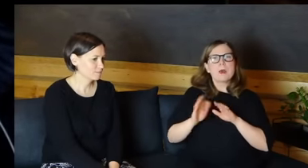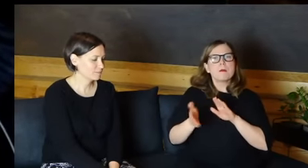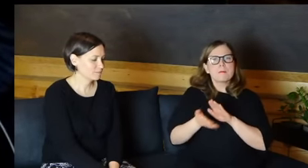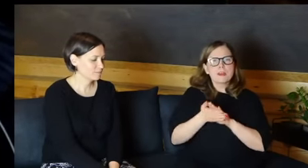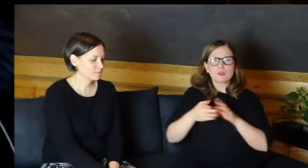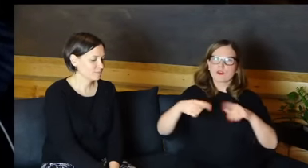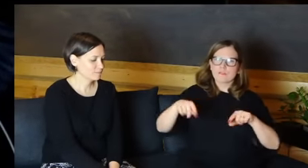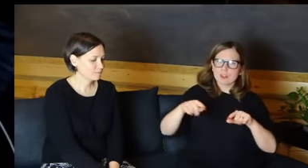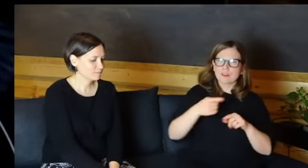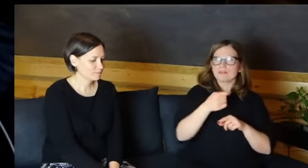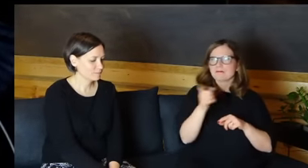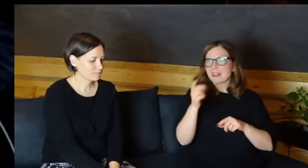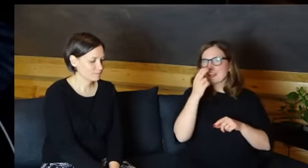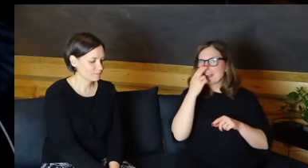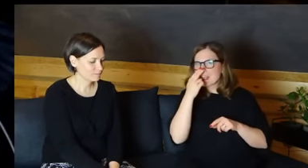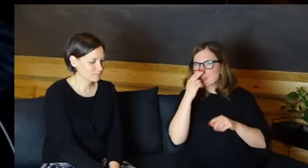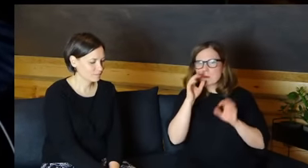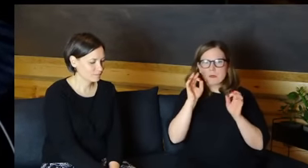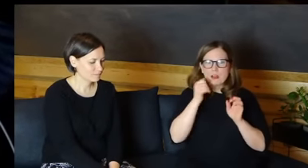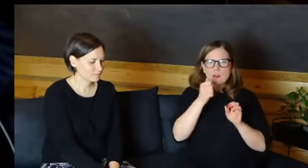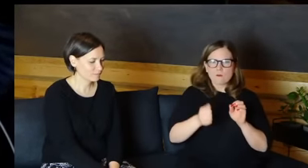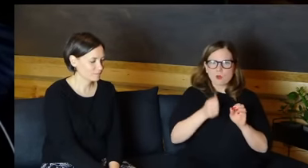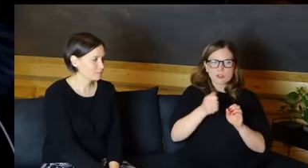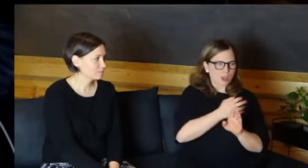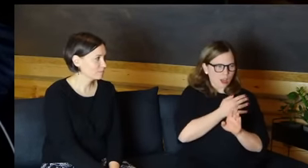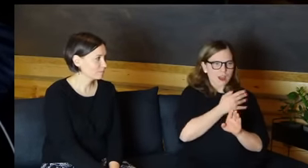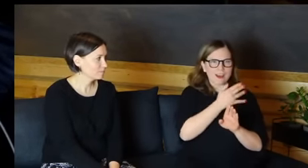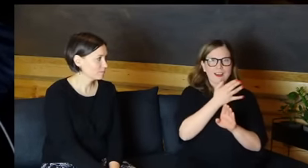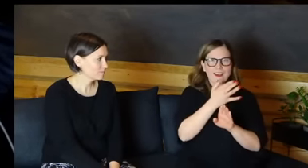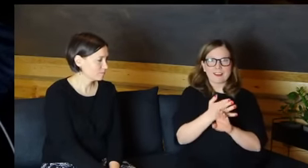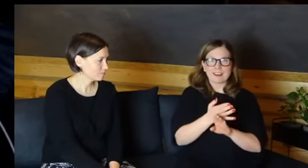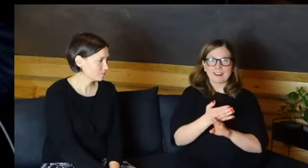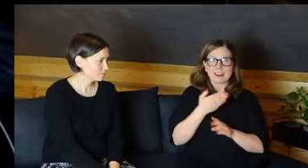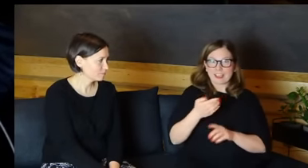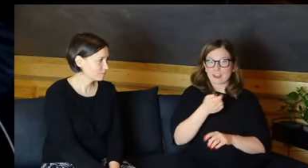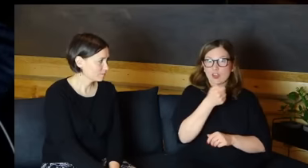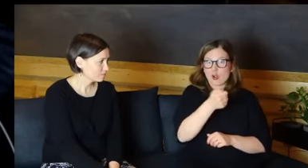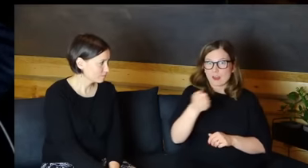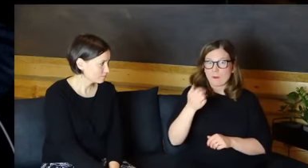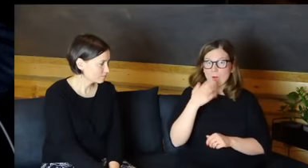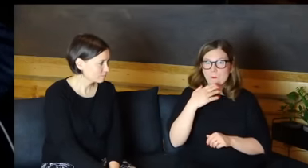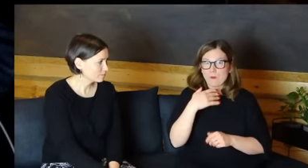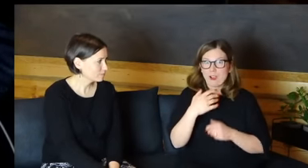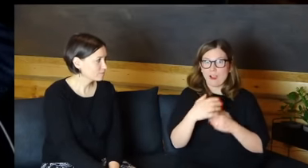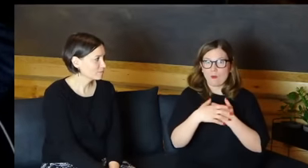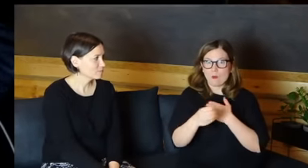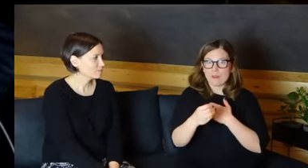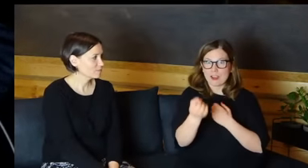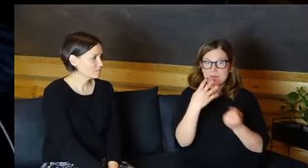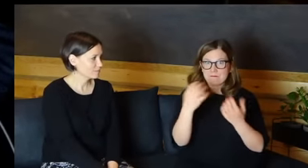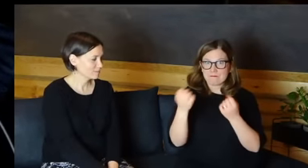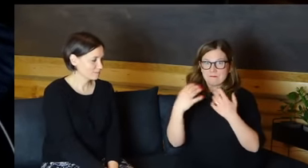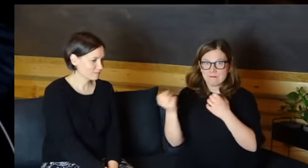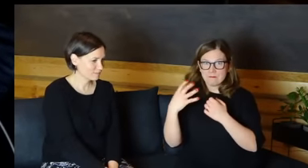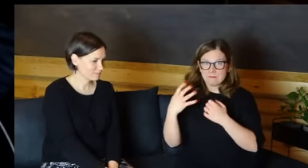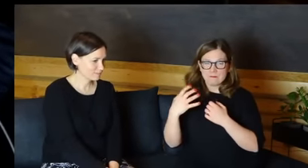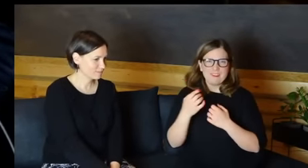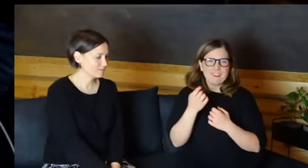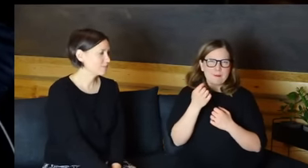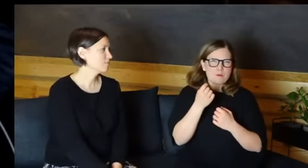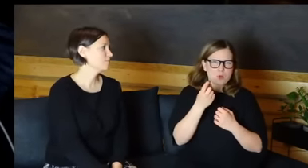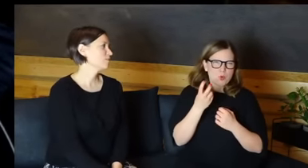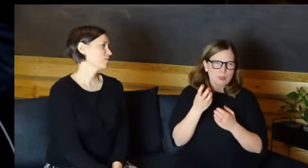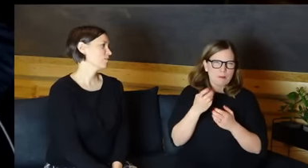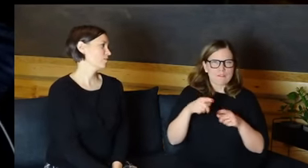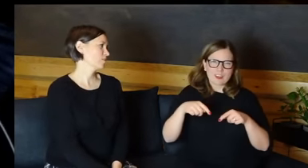sitten tunnelmia perustavan vuodesta. Kiitos kaikille, jotka lähetitte kuvia siihen videolle. Pikkusen tuli vähän liian myöhässä